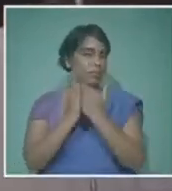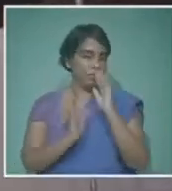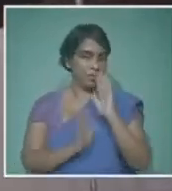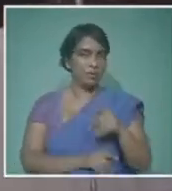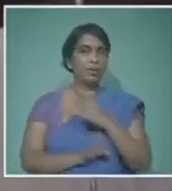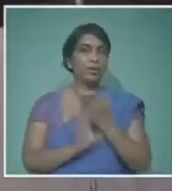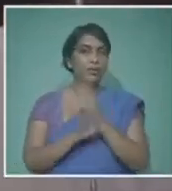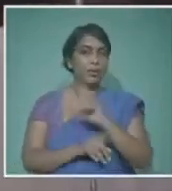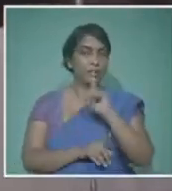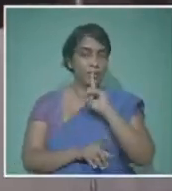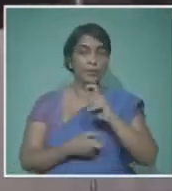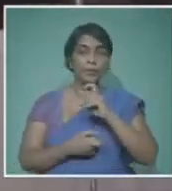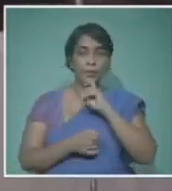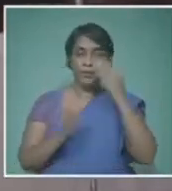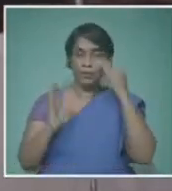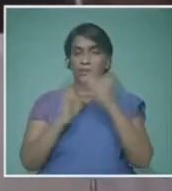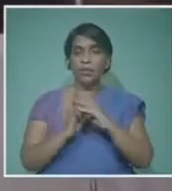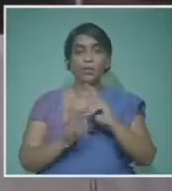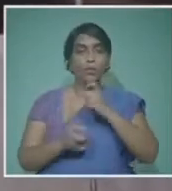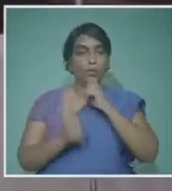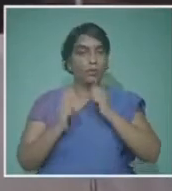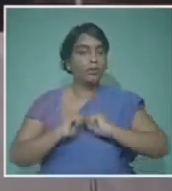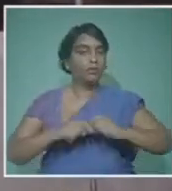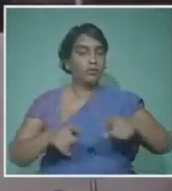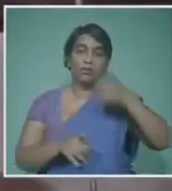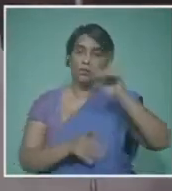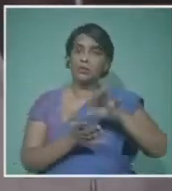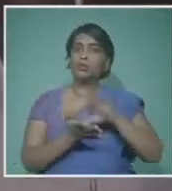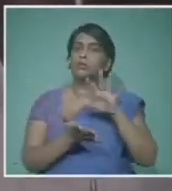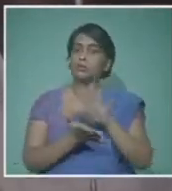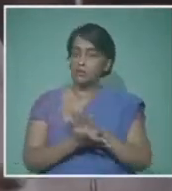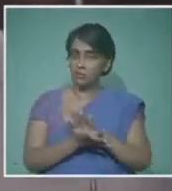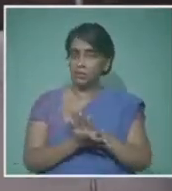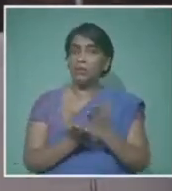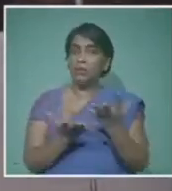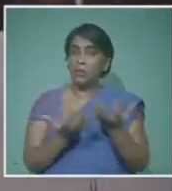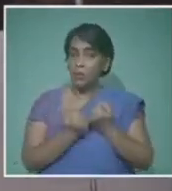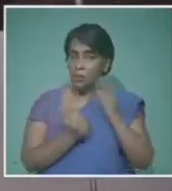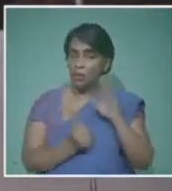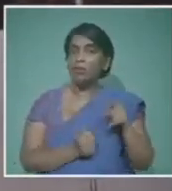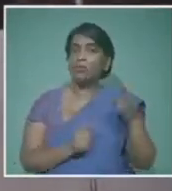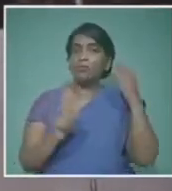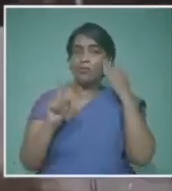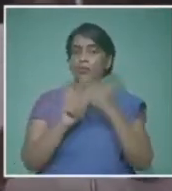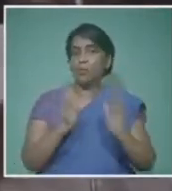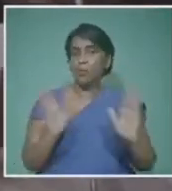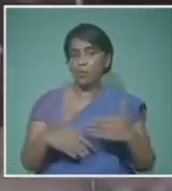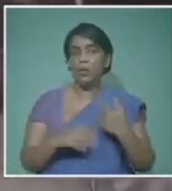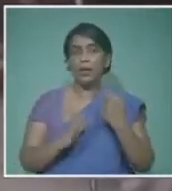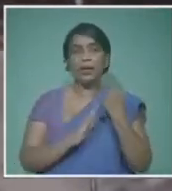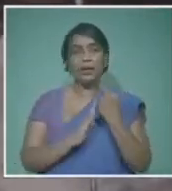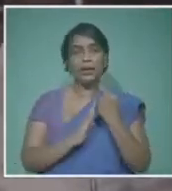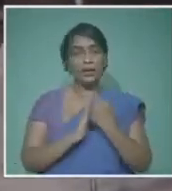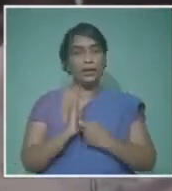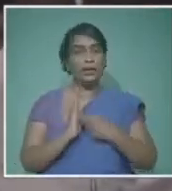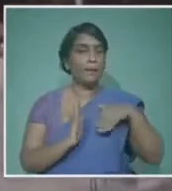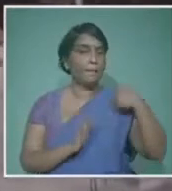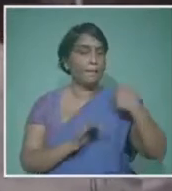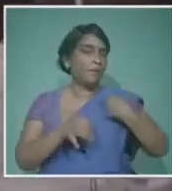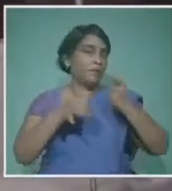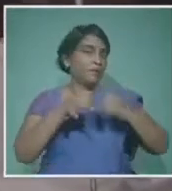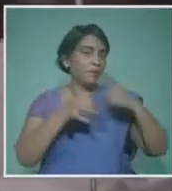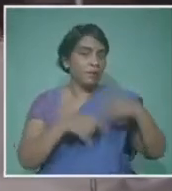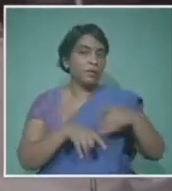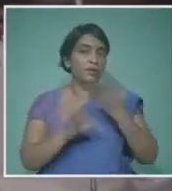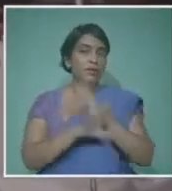ඉහතකී නඩු සම්බන්ධව අධිකරණය මගින් ලබා දෙන නියෝග අනුව සහ අවශ්‍ය වන්නේ නම් මේ සම්බන්ධ තවදුරටත් නීතිපරයා විමසා ඉහත